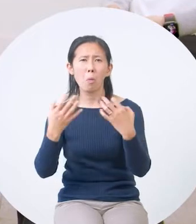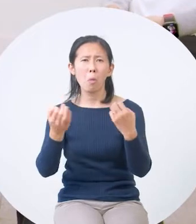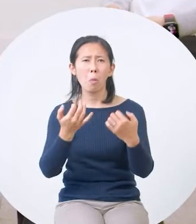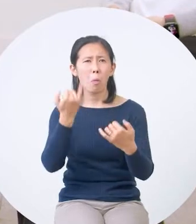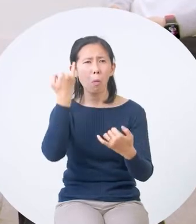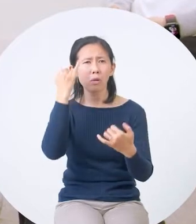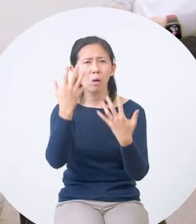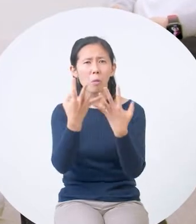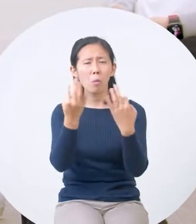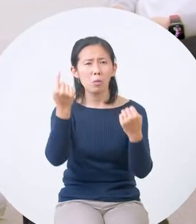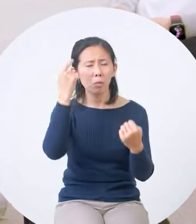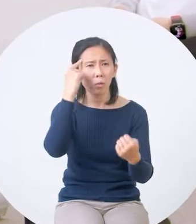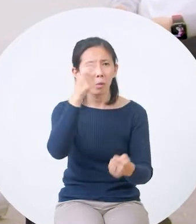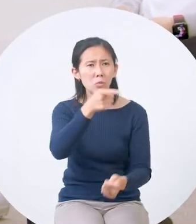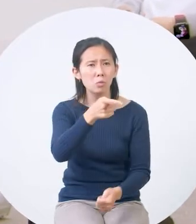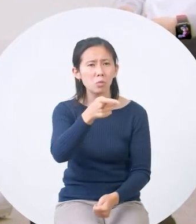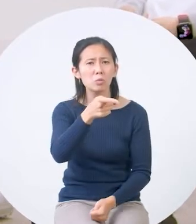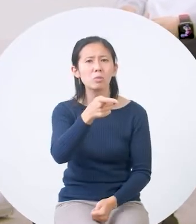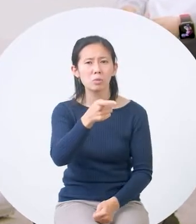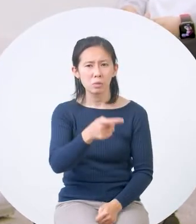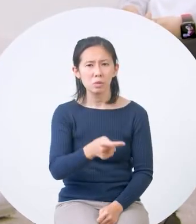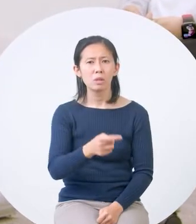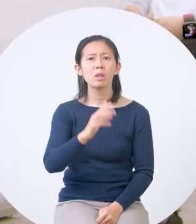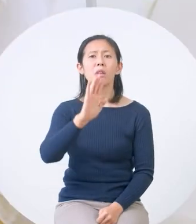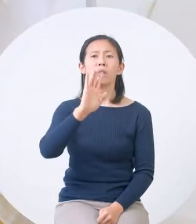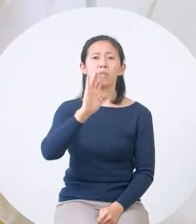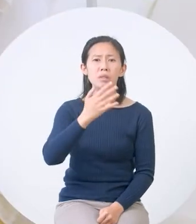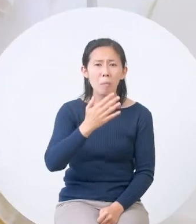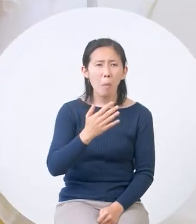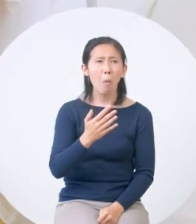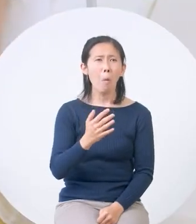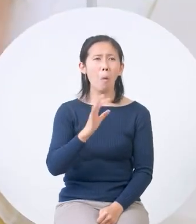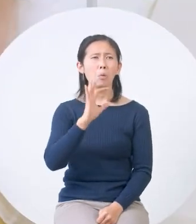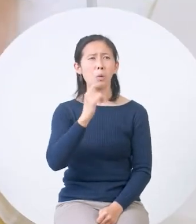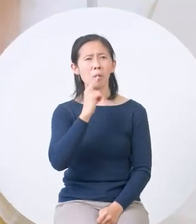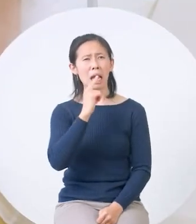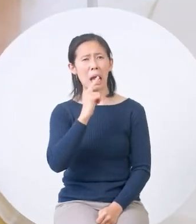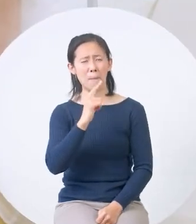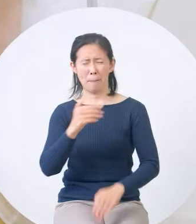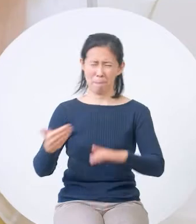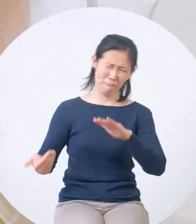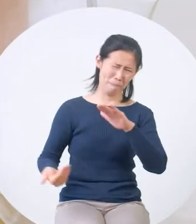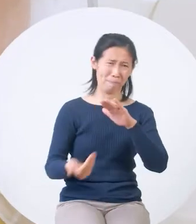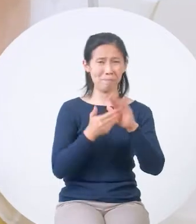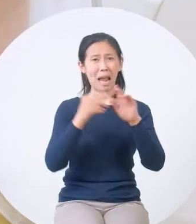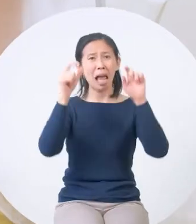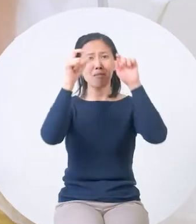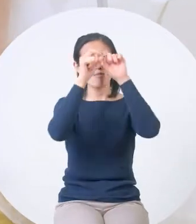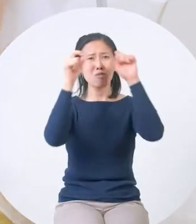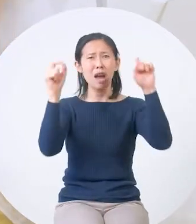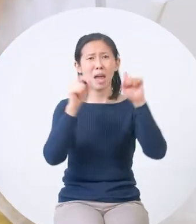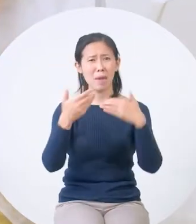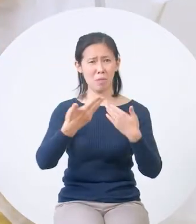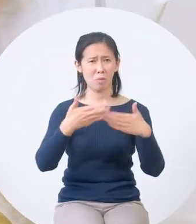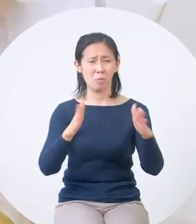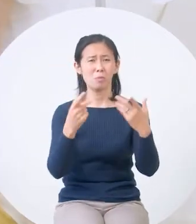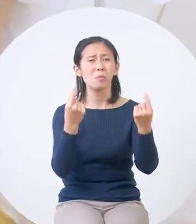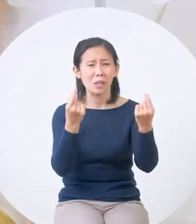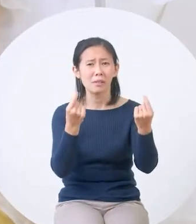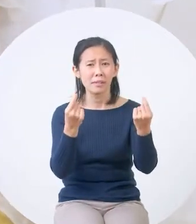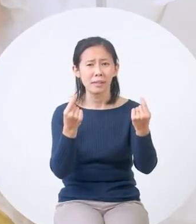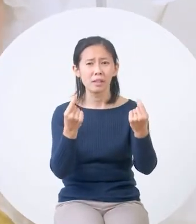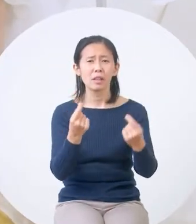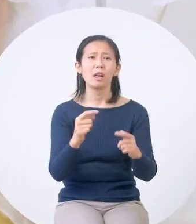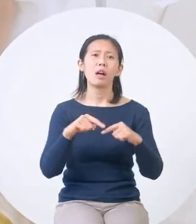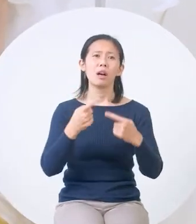思うと思うんですけれども、トイレって実は究極のプライベートゾーンじゃないですか。入ってほー